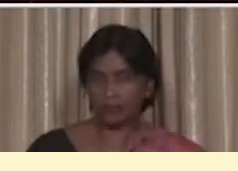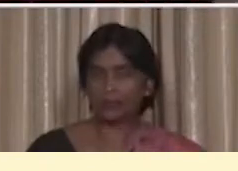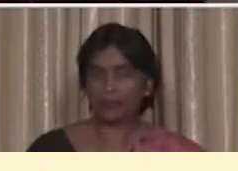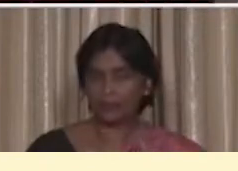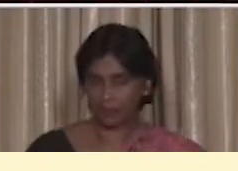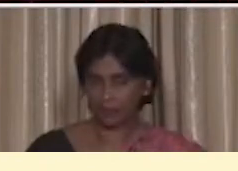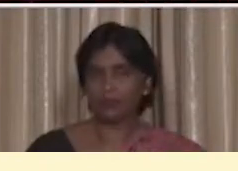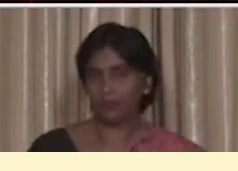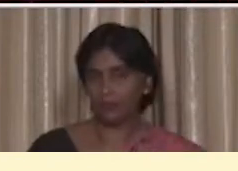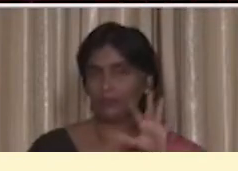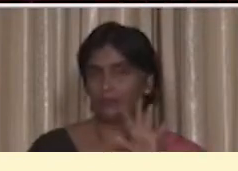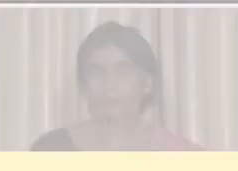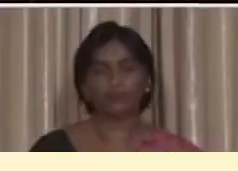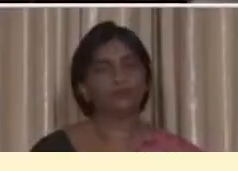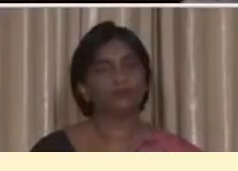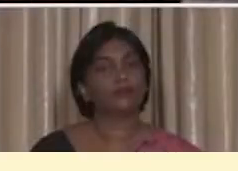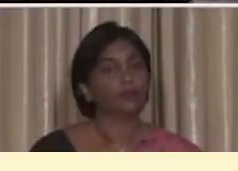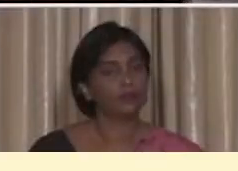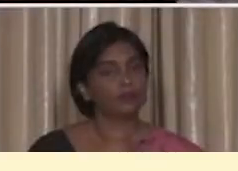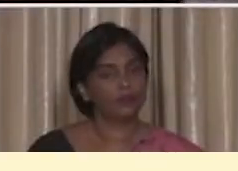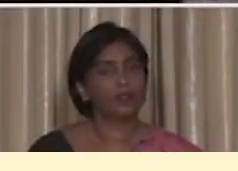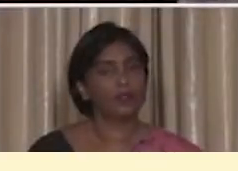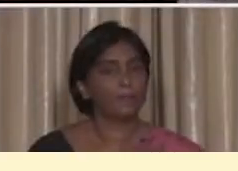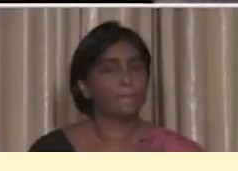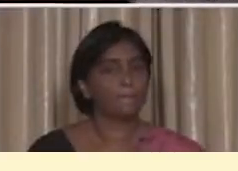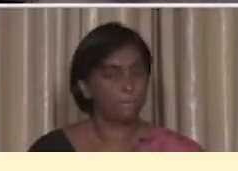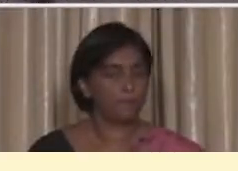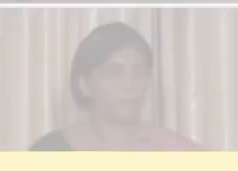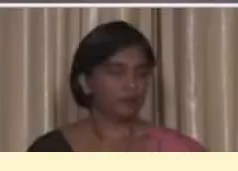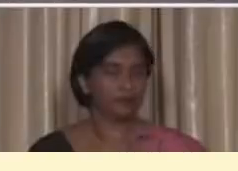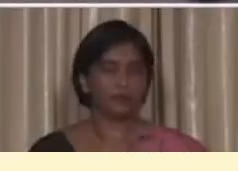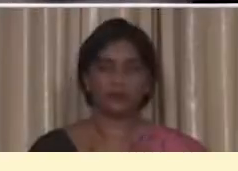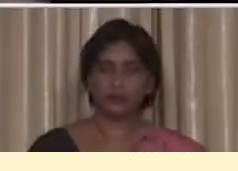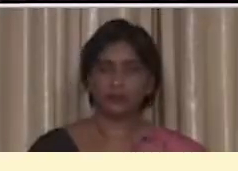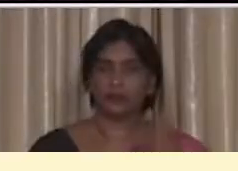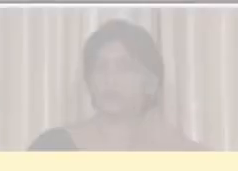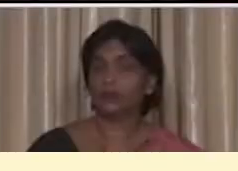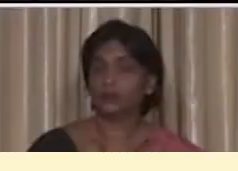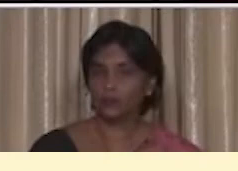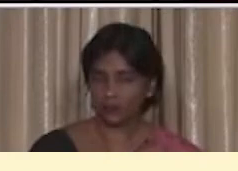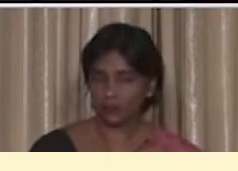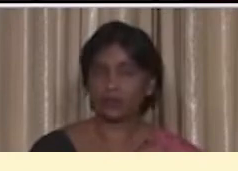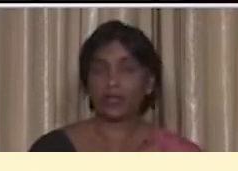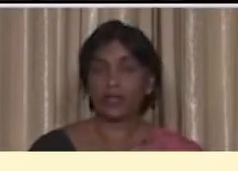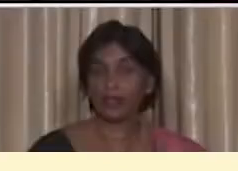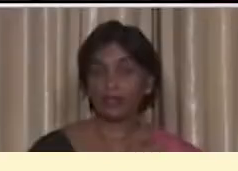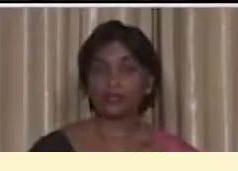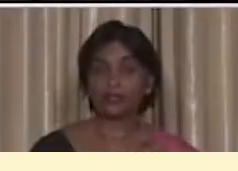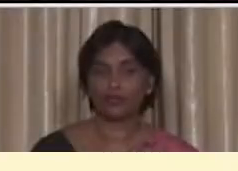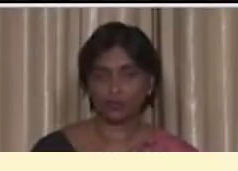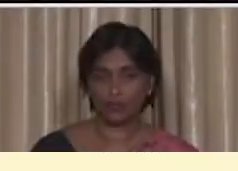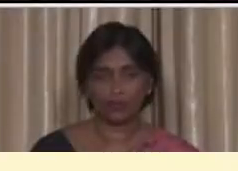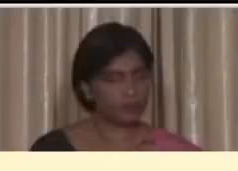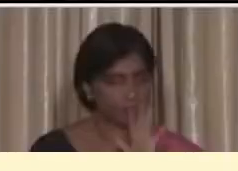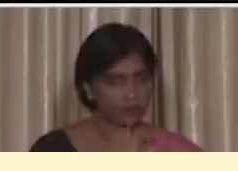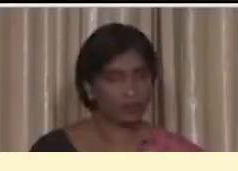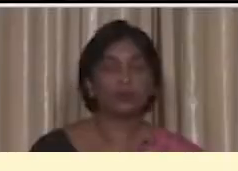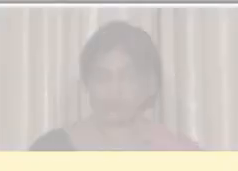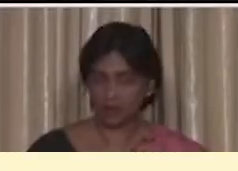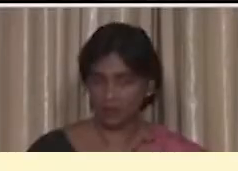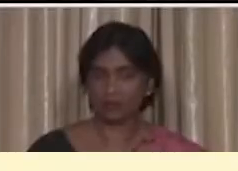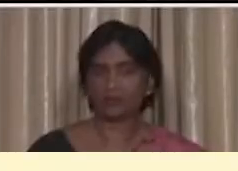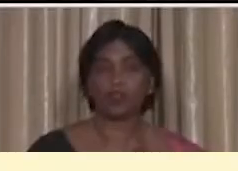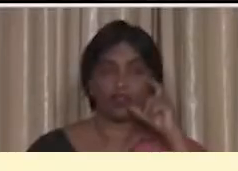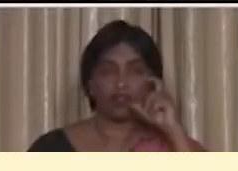කිරීමට නියමිතව තිබෙනවා. ඒ හින්දා අපේ පක්ෂයේ තීන්දුව කරපු පරිදි සමගි ජන බලවේගී කෘත්‍යාධිකාරී මණ්ඩලය තීන්දුව කරපු පරිදි මම අද